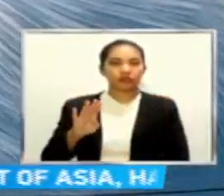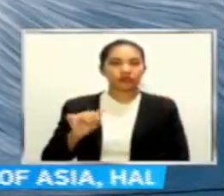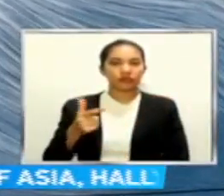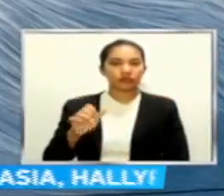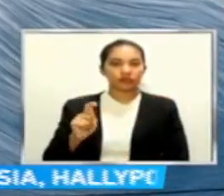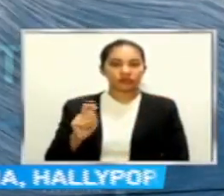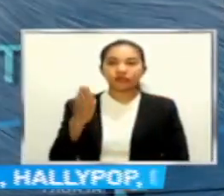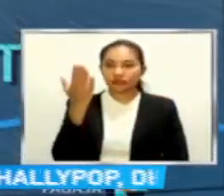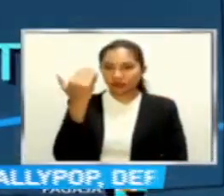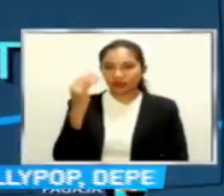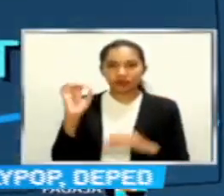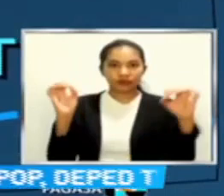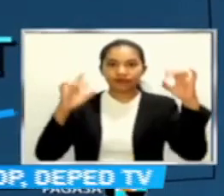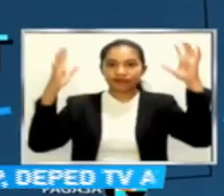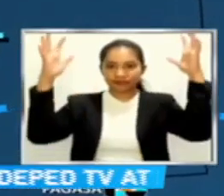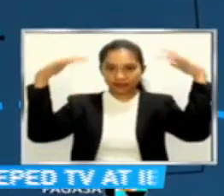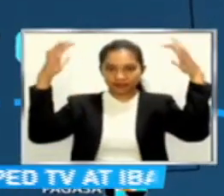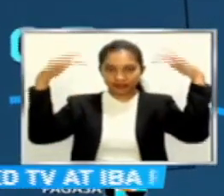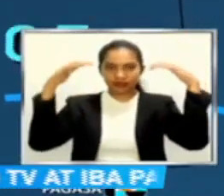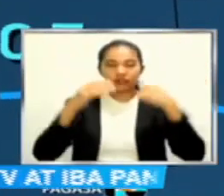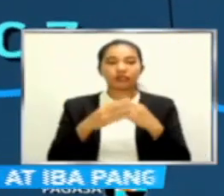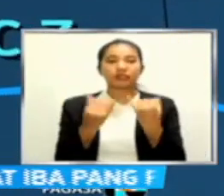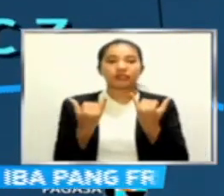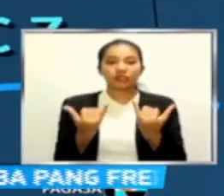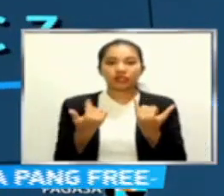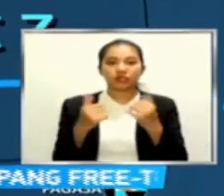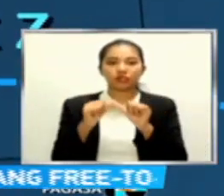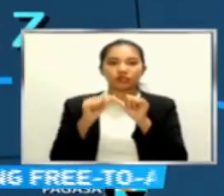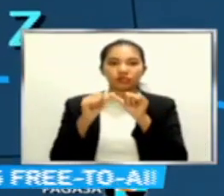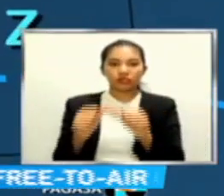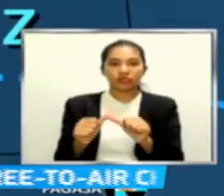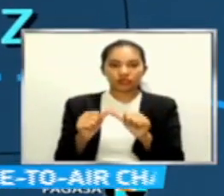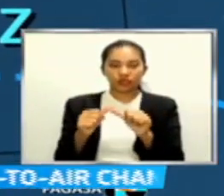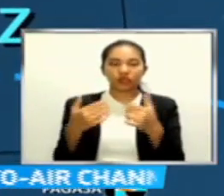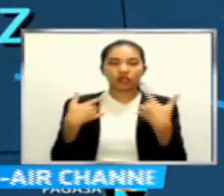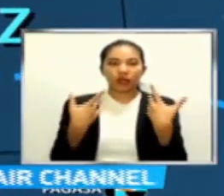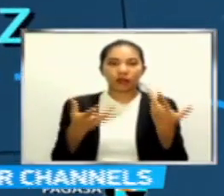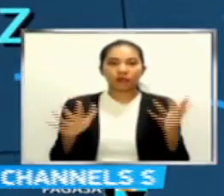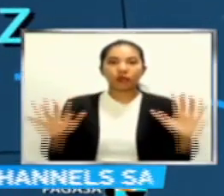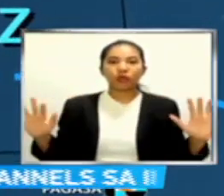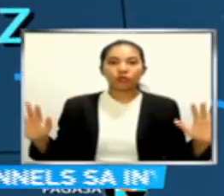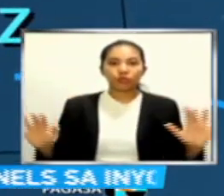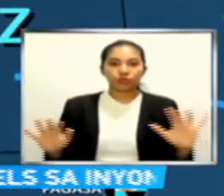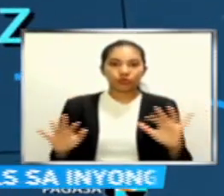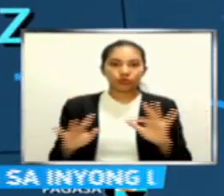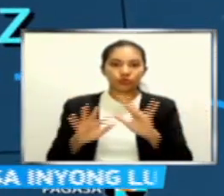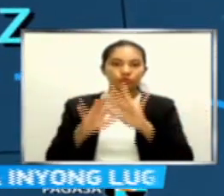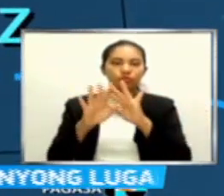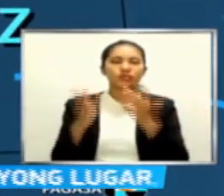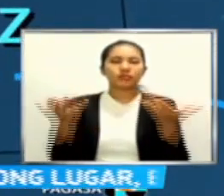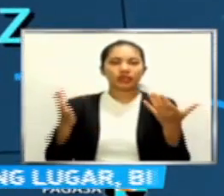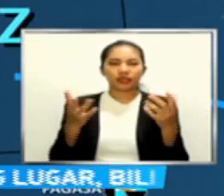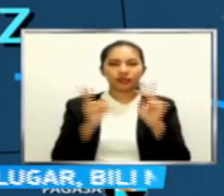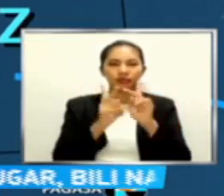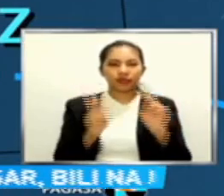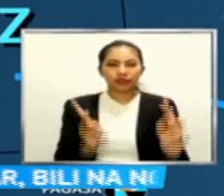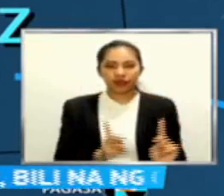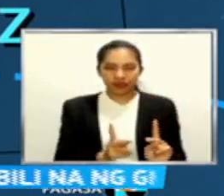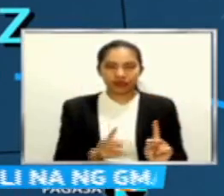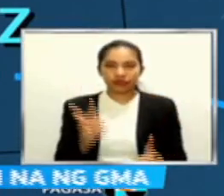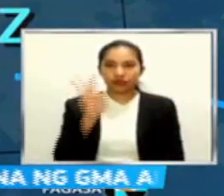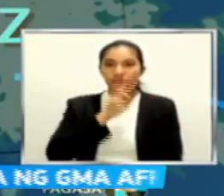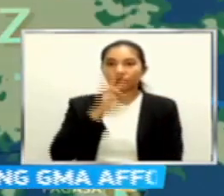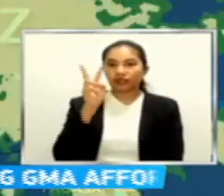maaaring magpalakas dito. Sa ngayon, intertropical convergence zone ang nakakaapekto sa Palawan, Visayas at Mindanao ayon sa